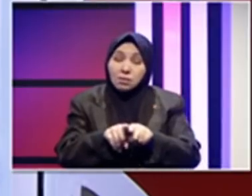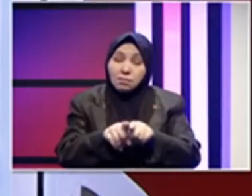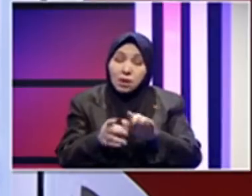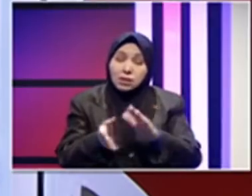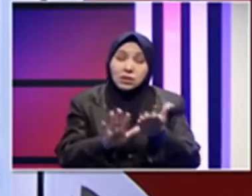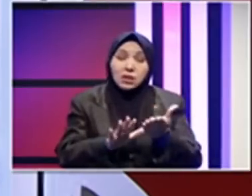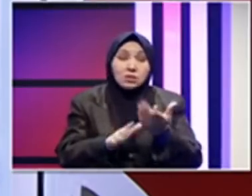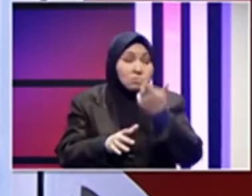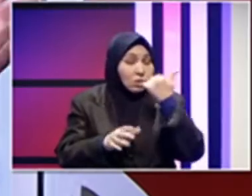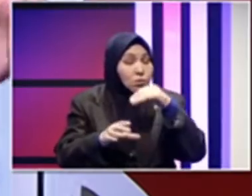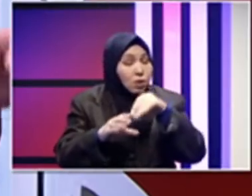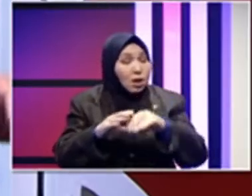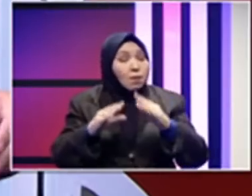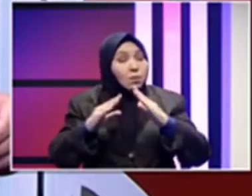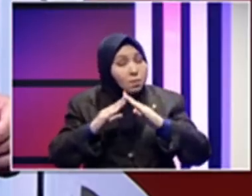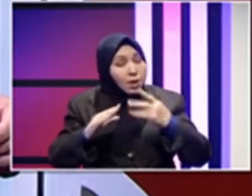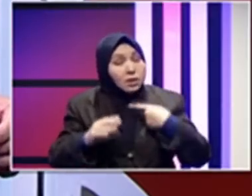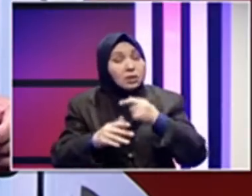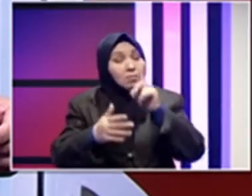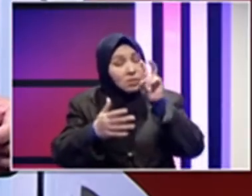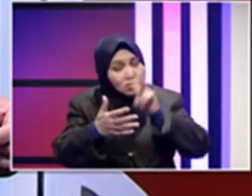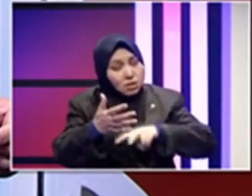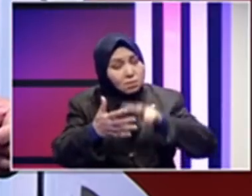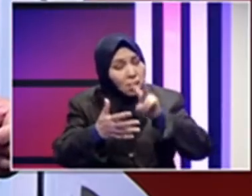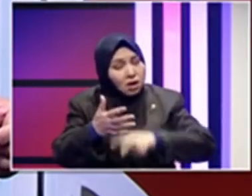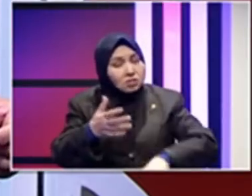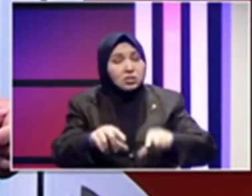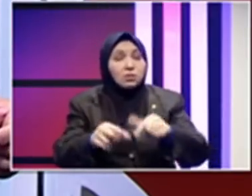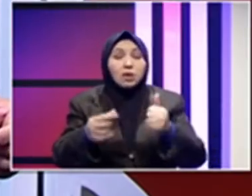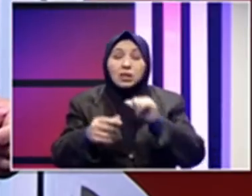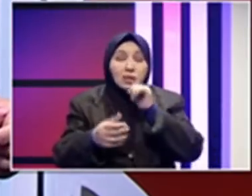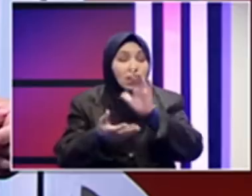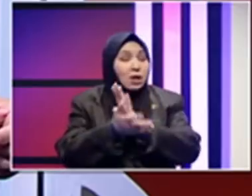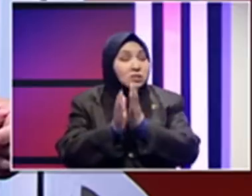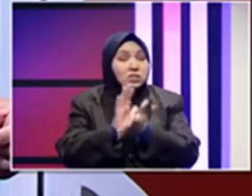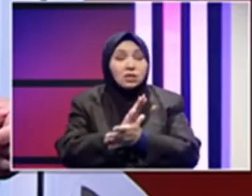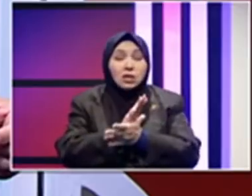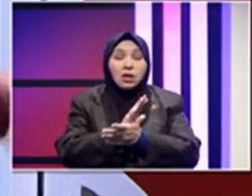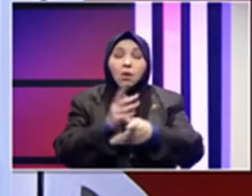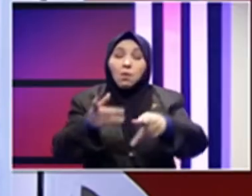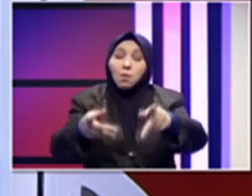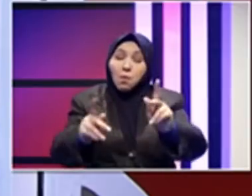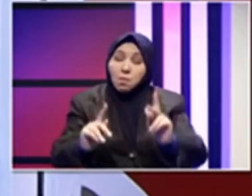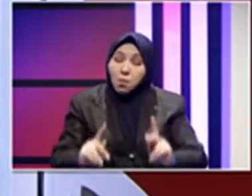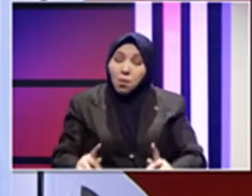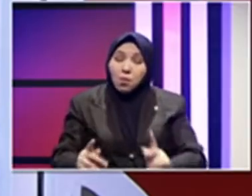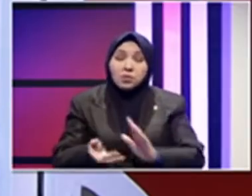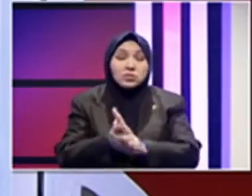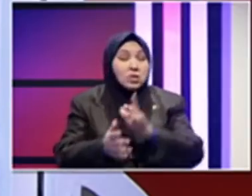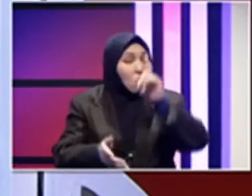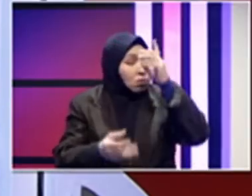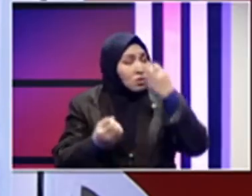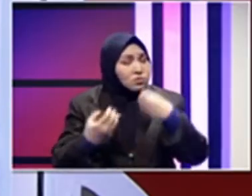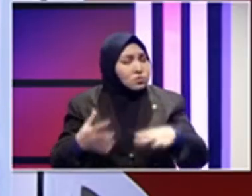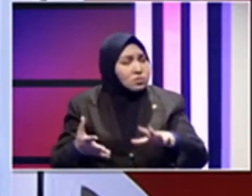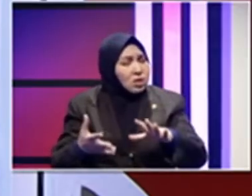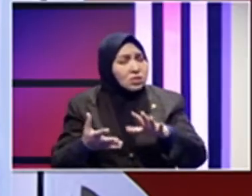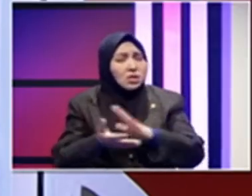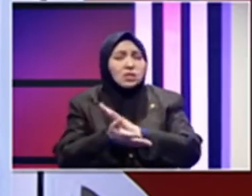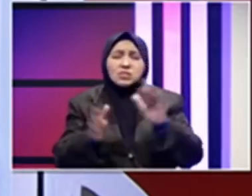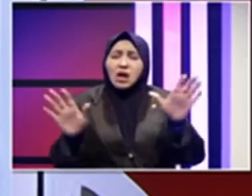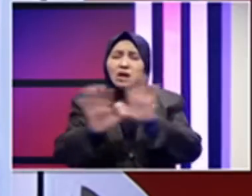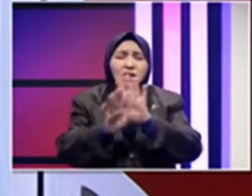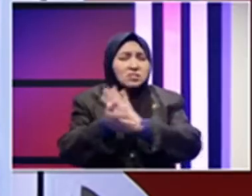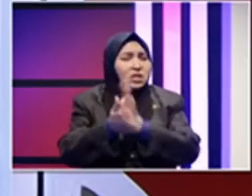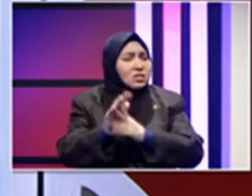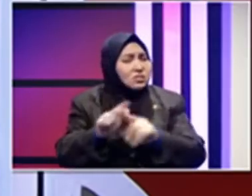seperti mati. Itu sebabnya dalam rumah kita kena baca Quran, ya, ustaz, ya. Tak nak jadi rumah kita sebagai kubur. Masya. Ha, Allah dah beritahu kat sini jangan jadi seperti kubur. Kubur